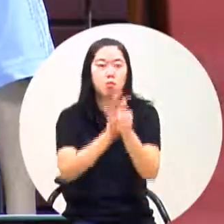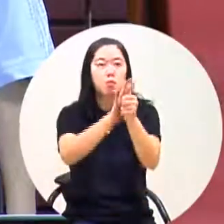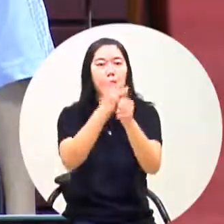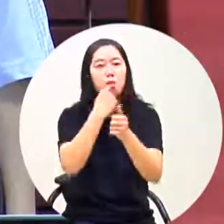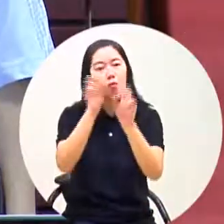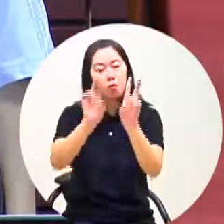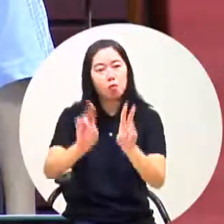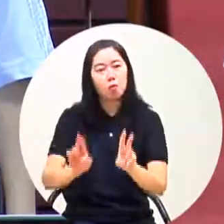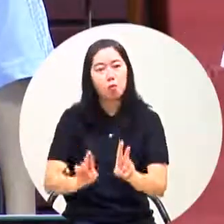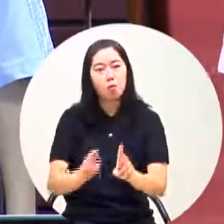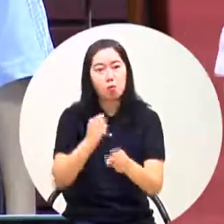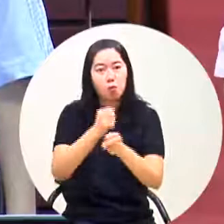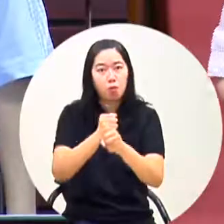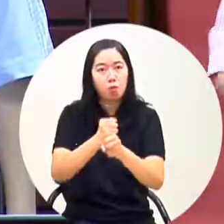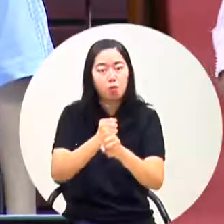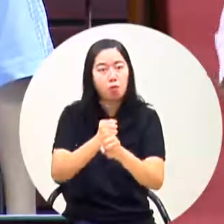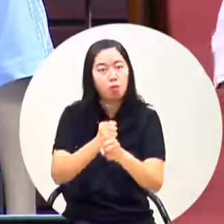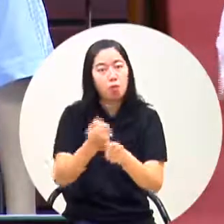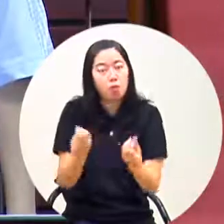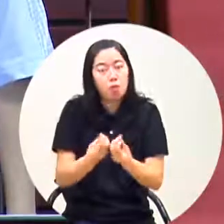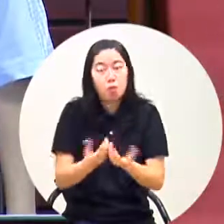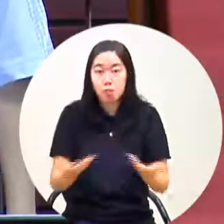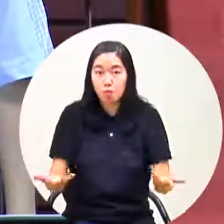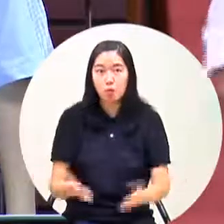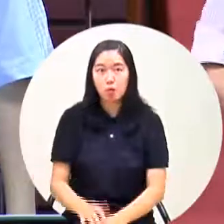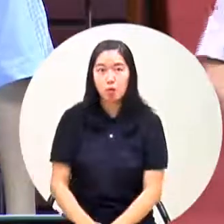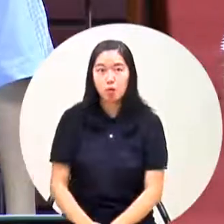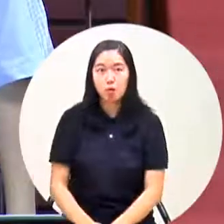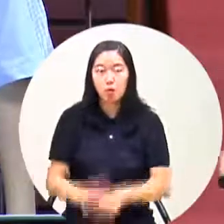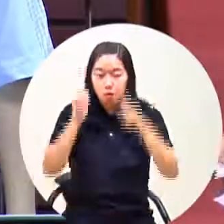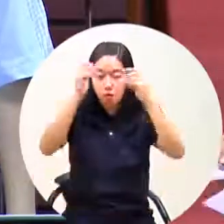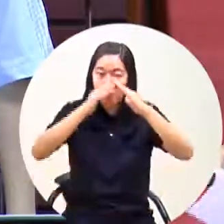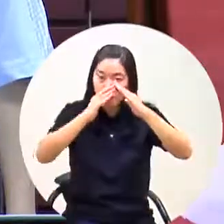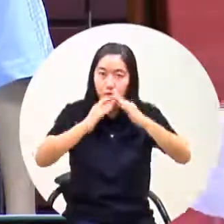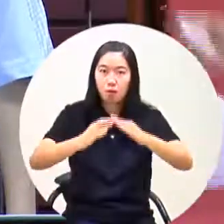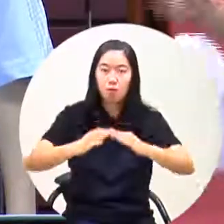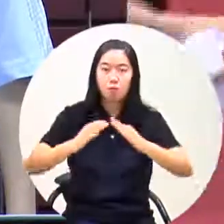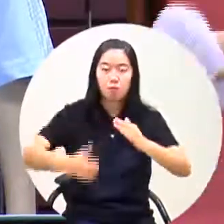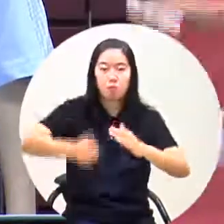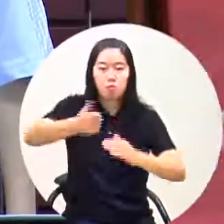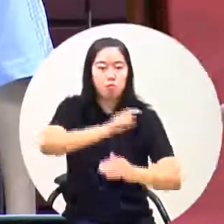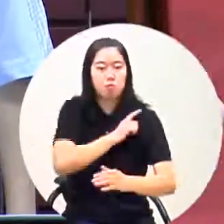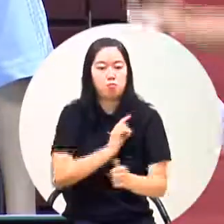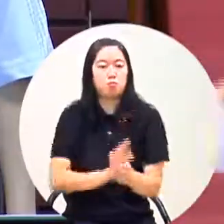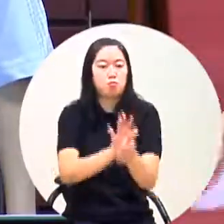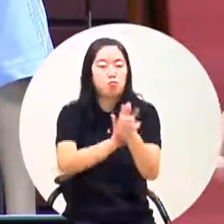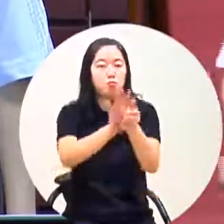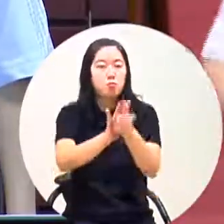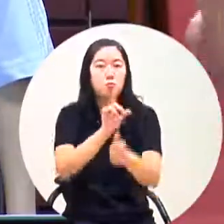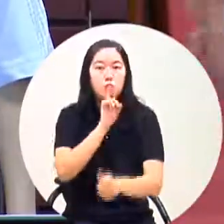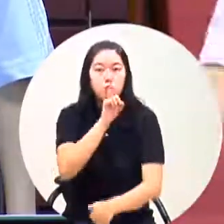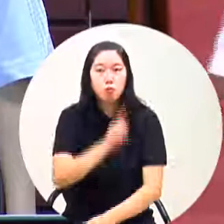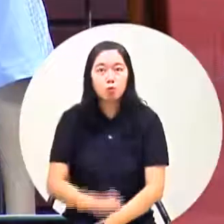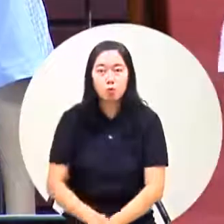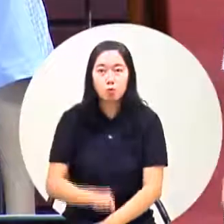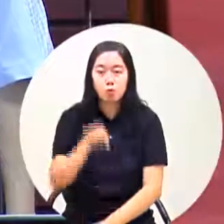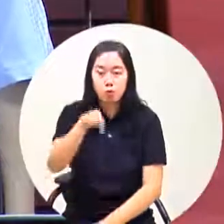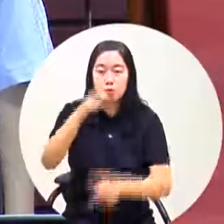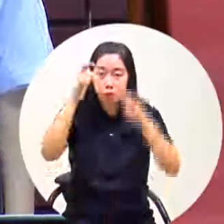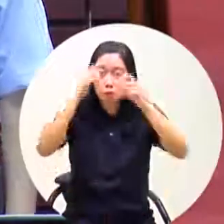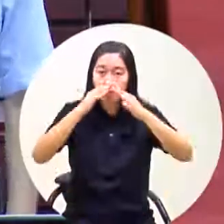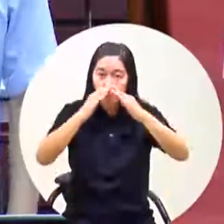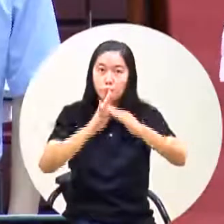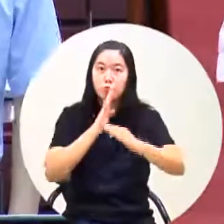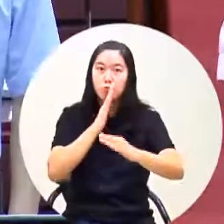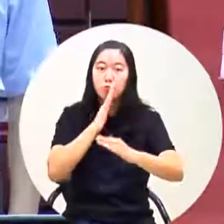哦。你在高雄市市长在那边推动敲锣打鼓推动说高雄是一个绿